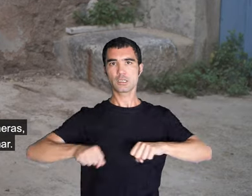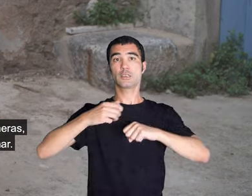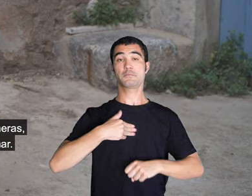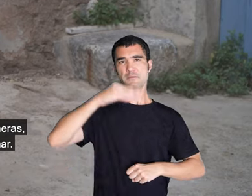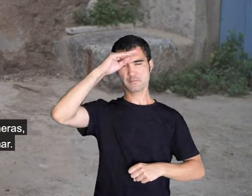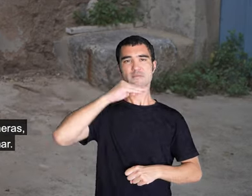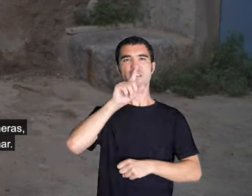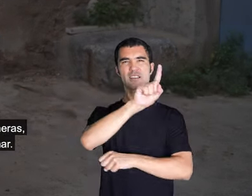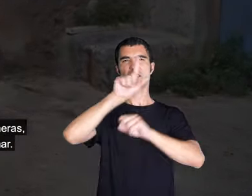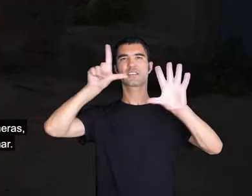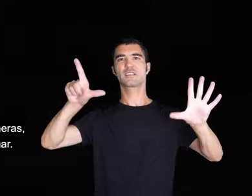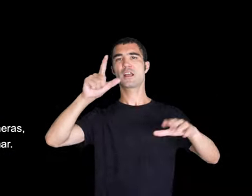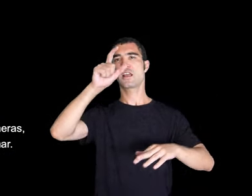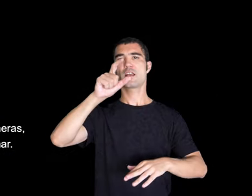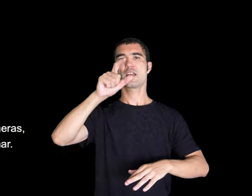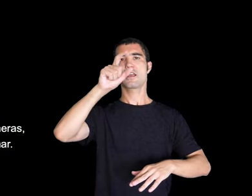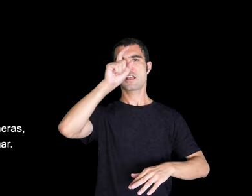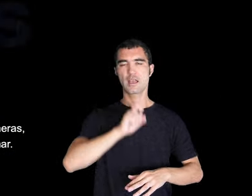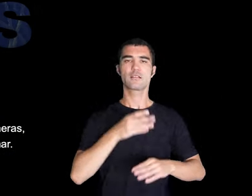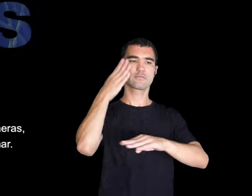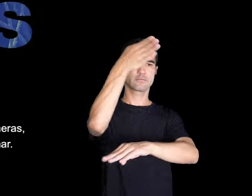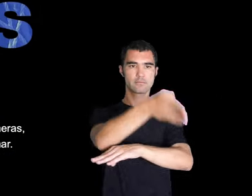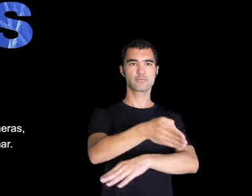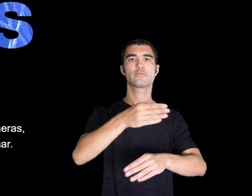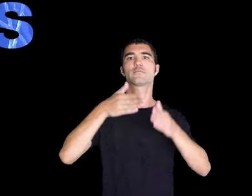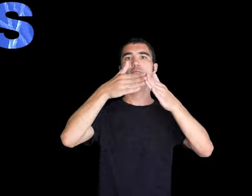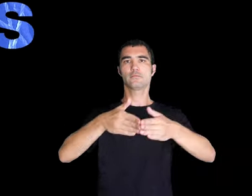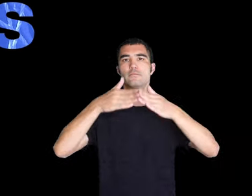marina, perquè li agradava molt la mà.